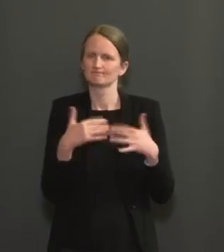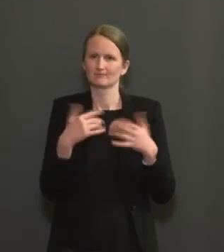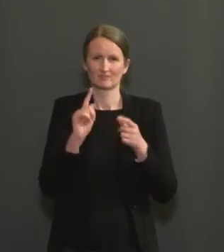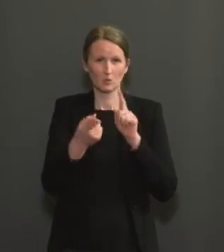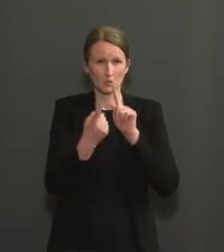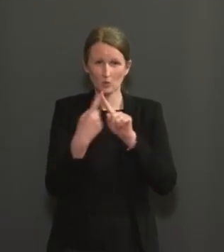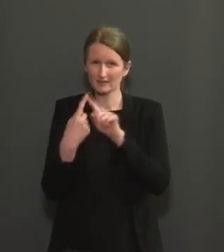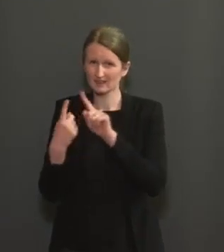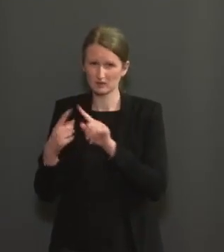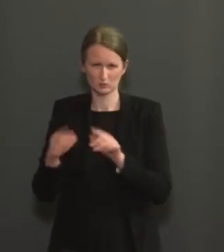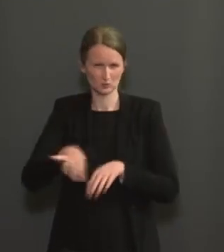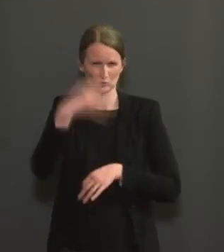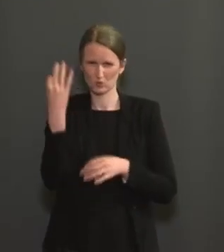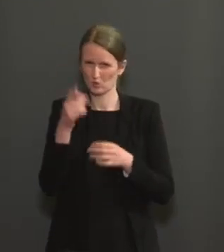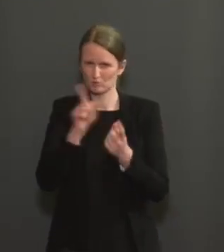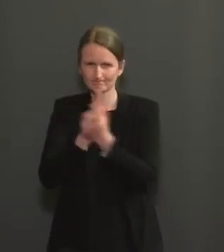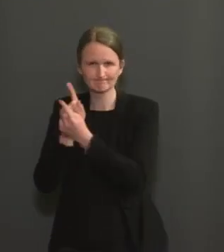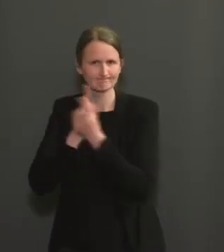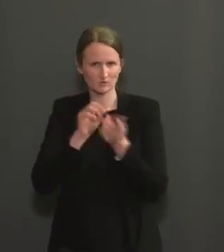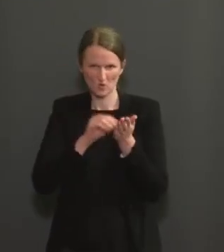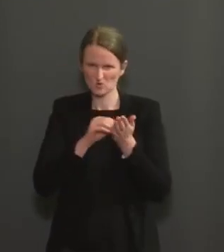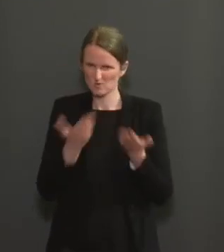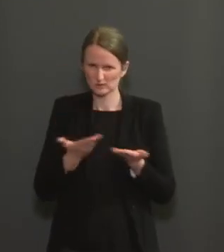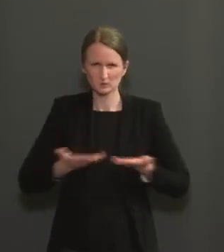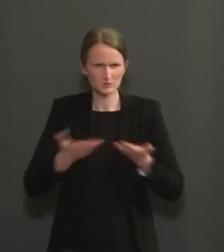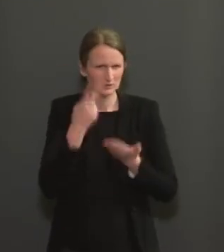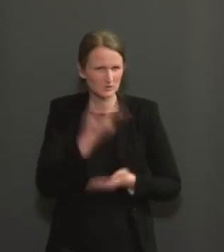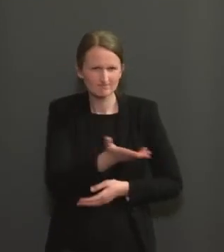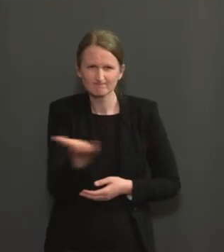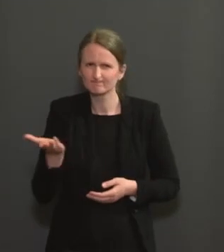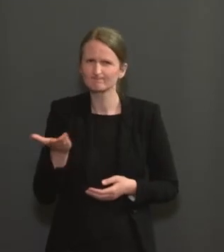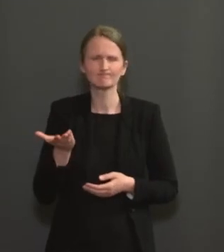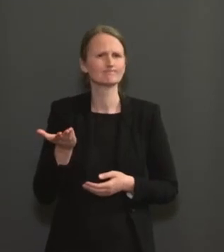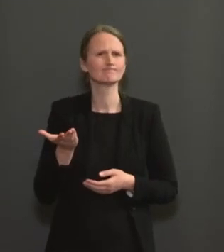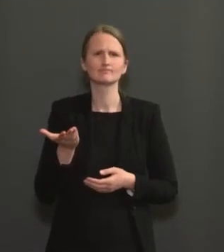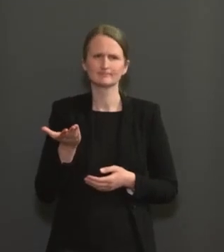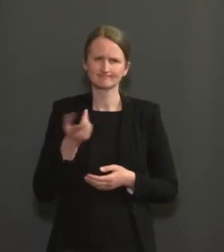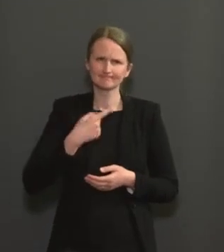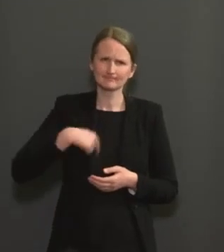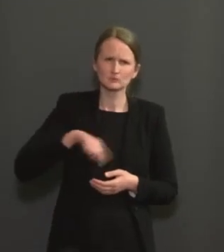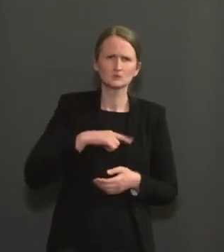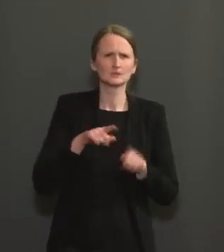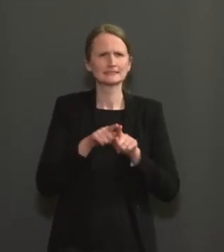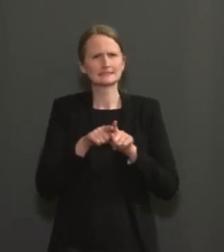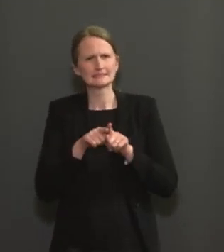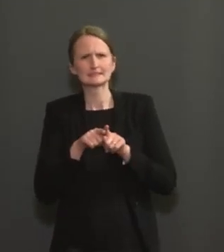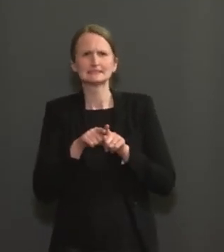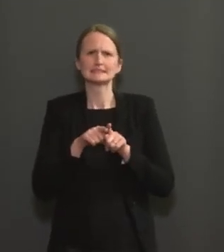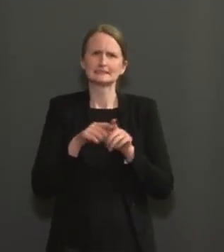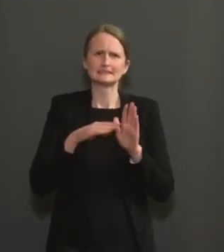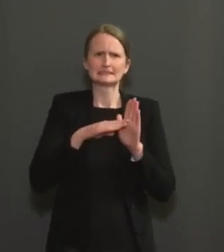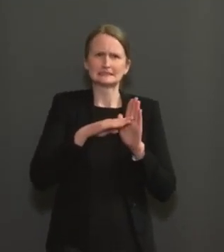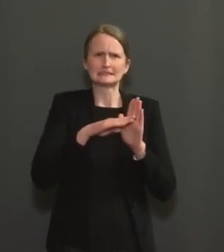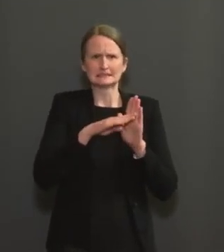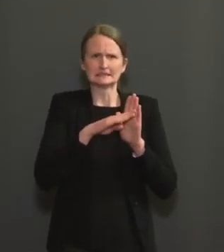individus. Nous sommes, d'une certaine manière, sur une crête. Et sur cette crête, eh bien, soit nous pouvons